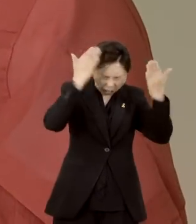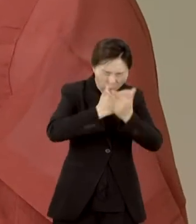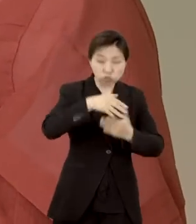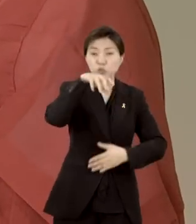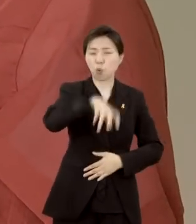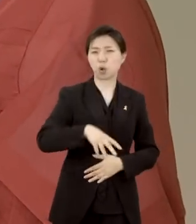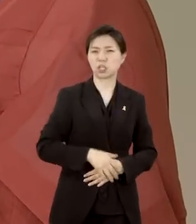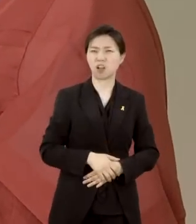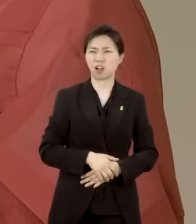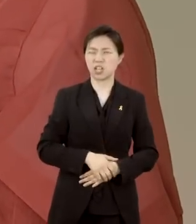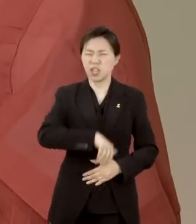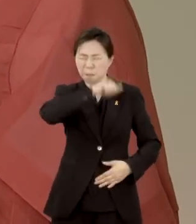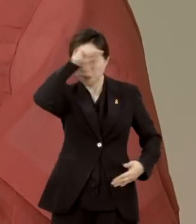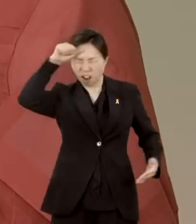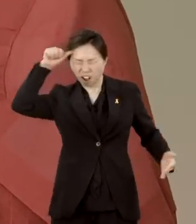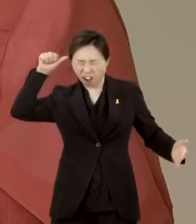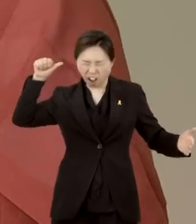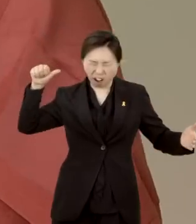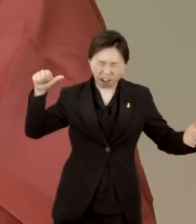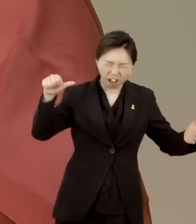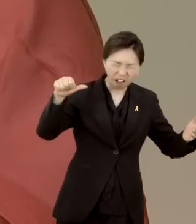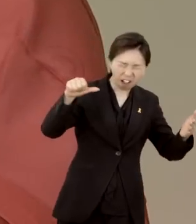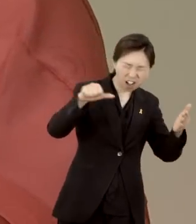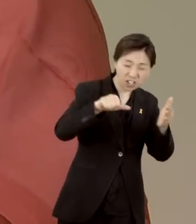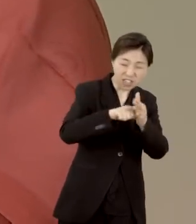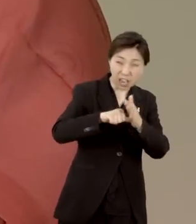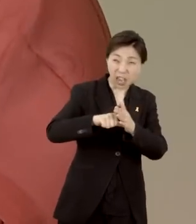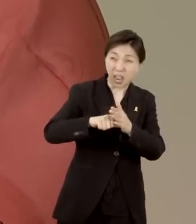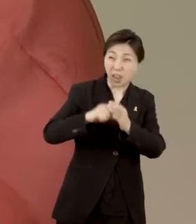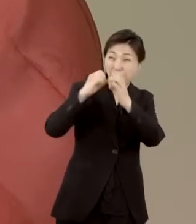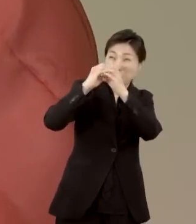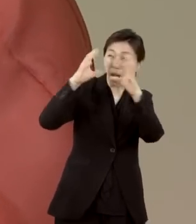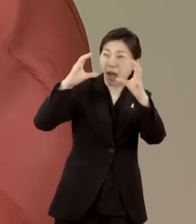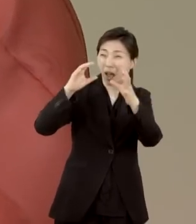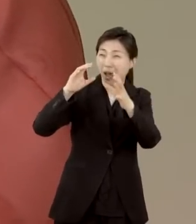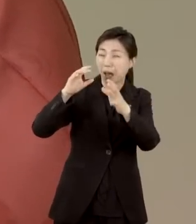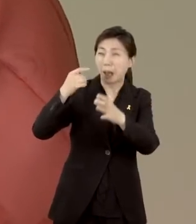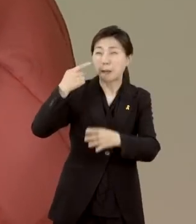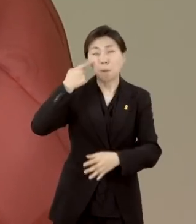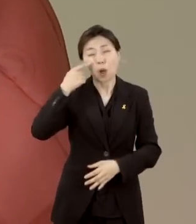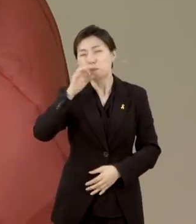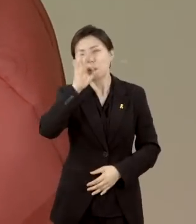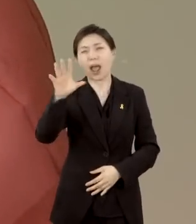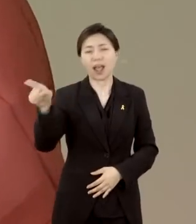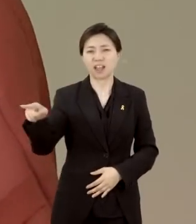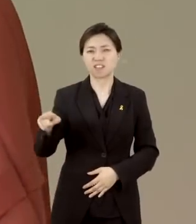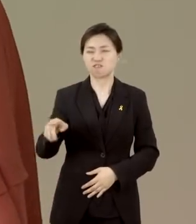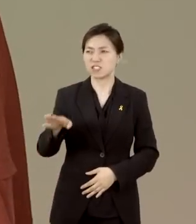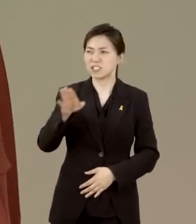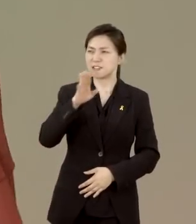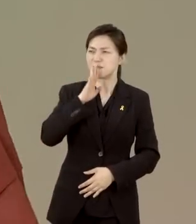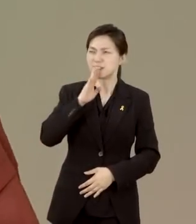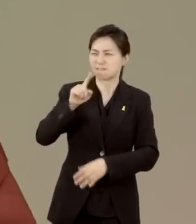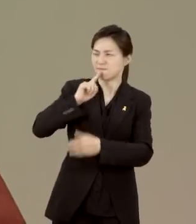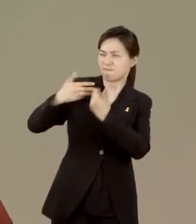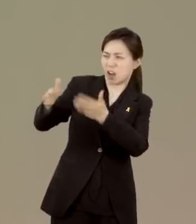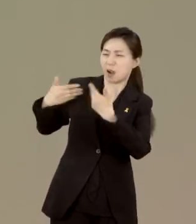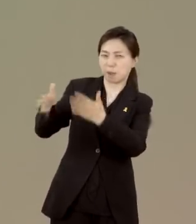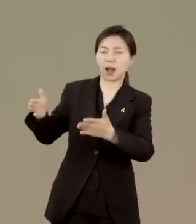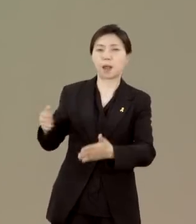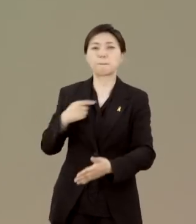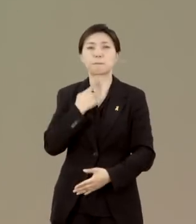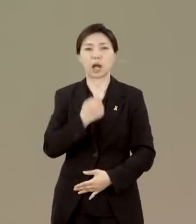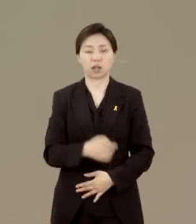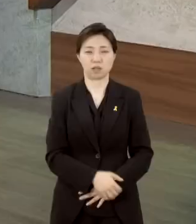갇혀서 평생 광명을 보지 못하리라 평생 빛을 보지 못하리라라고 저주를